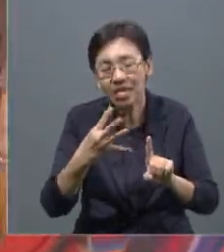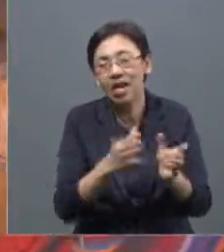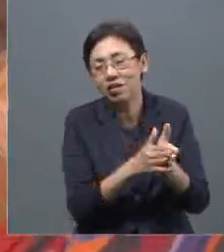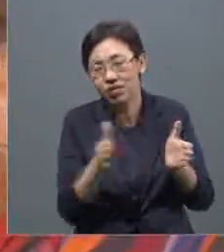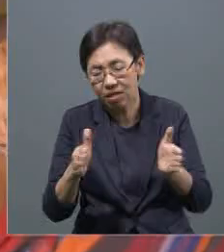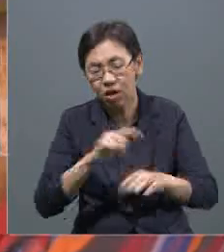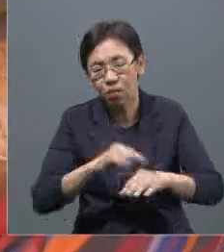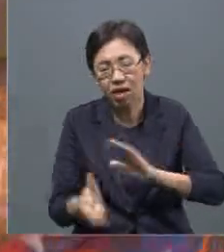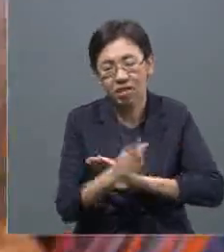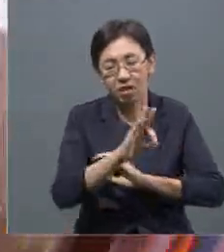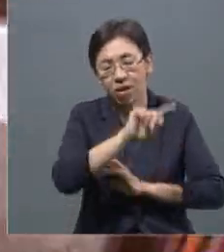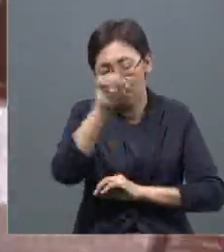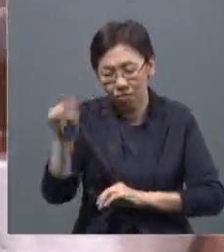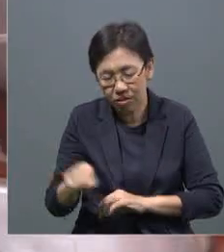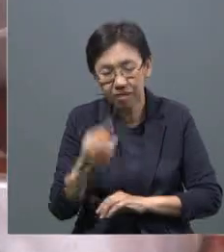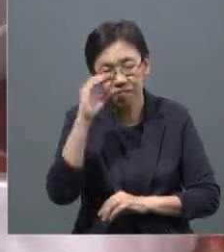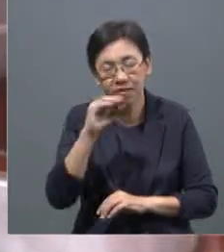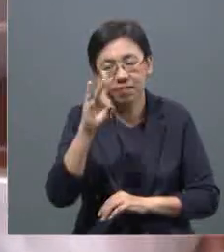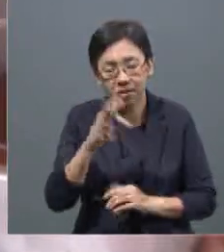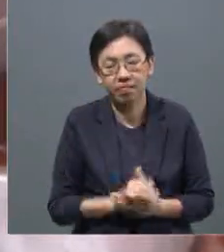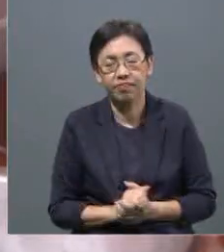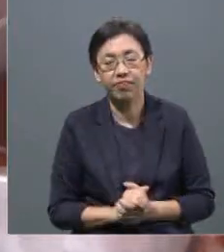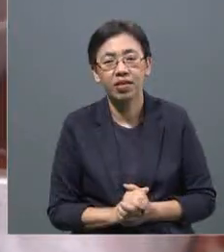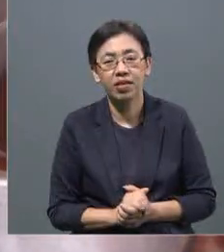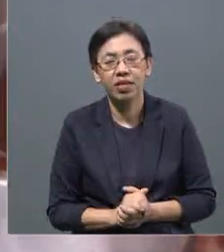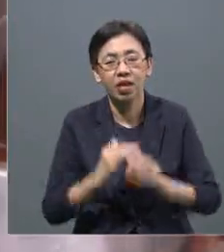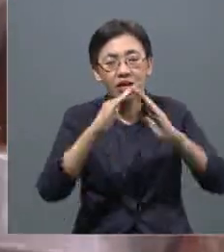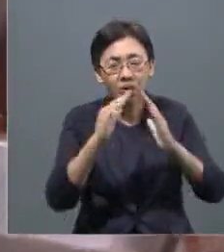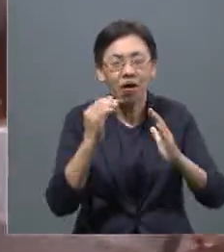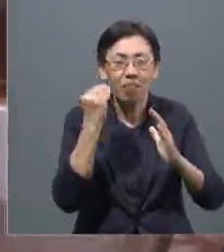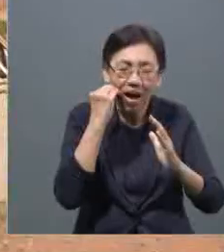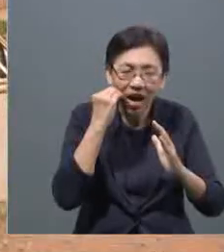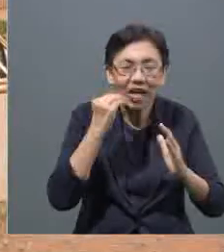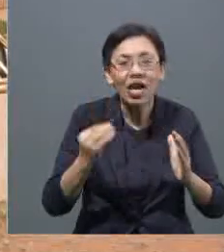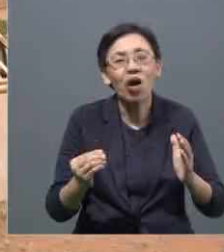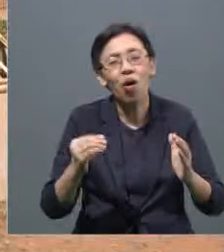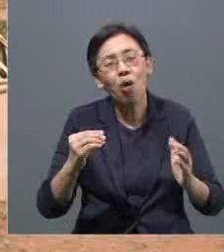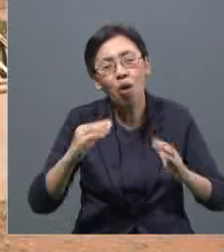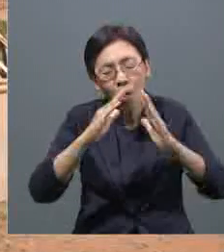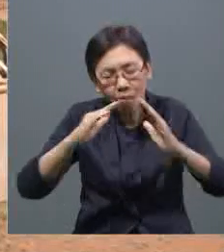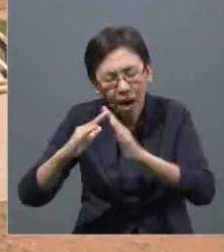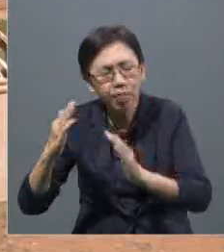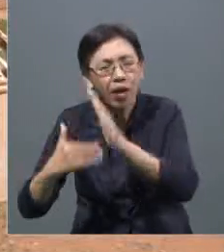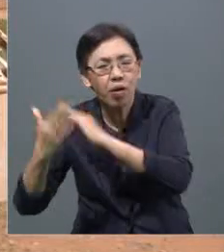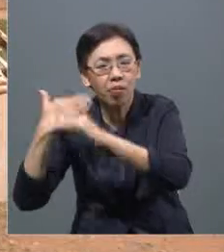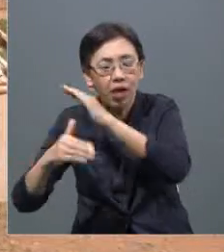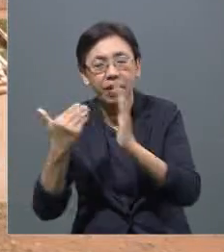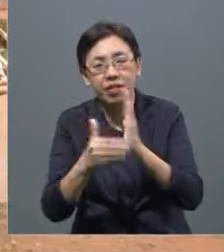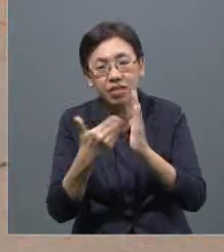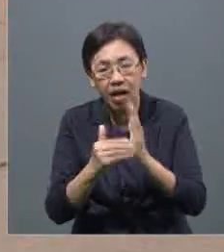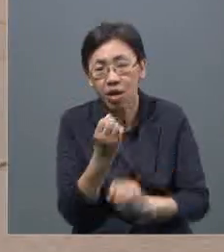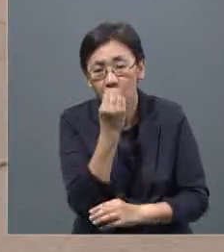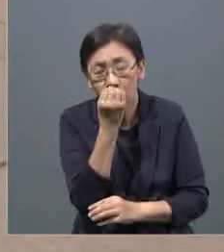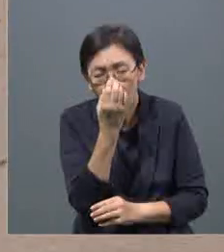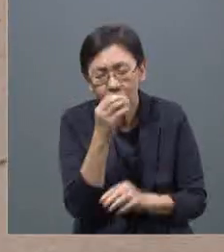แต่เวลา9นาฬิกาถึง20นาฬิกาท่ามกลางบรรยากาศเฮือนโบราณที่สมบูรณ์ที่สุดในอีสานและการประดับต้นดอกไม้ที่ชาวอีส